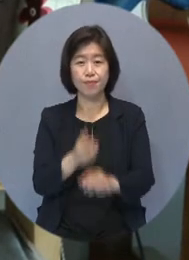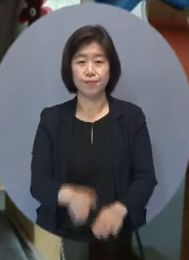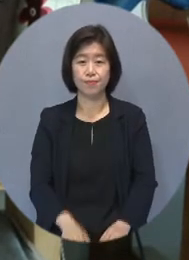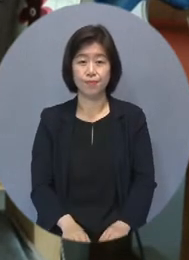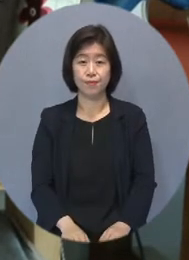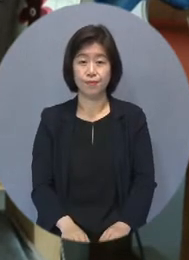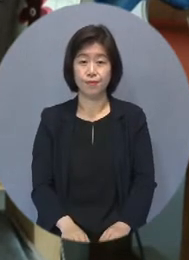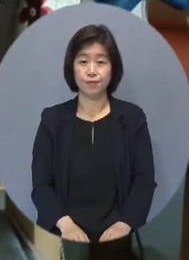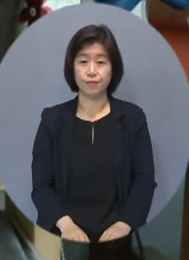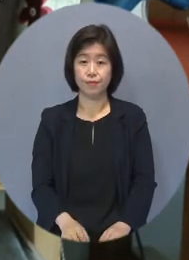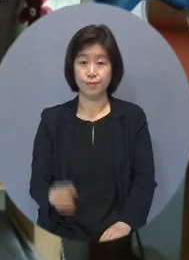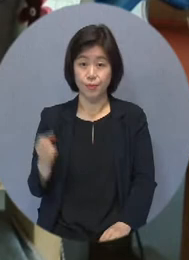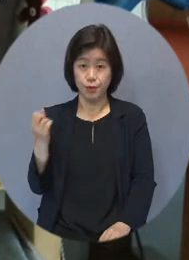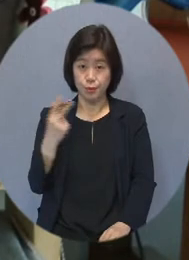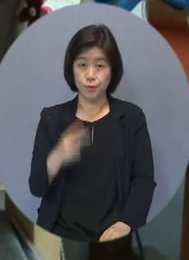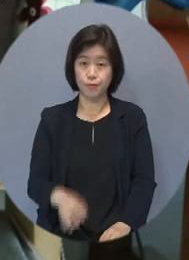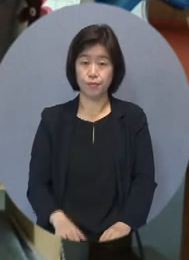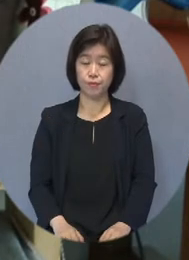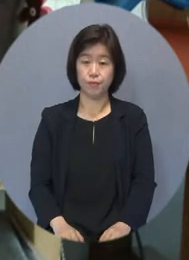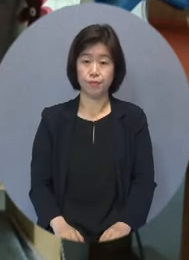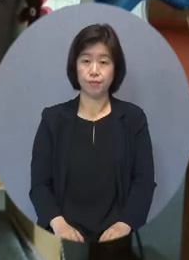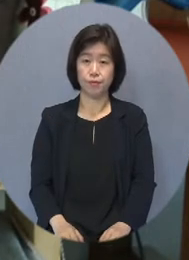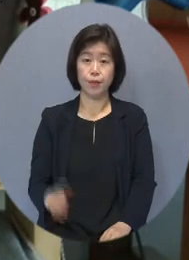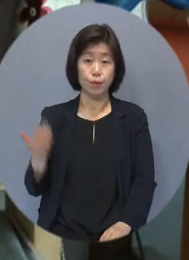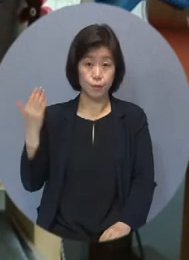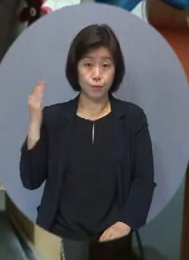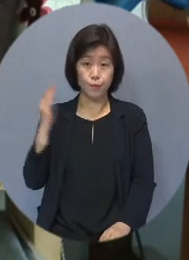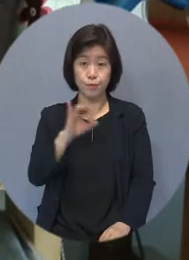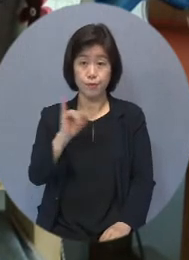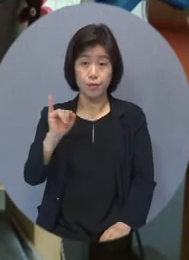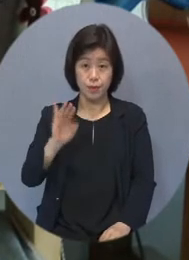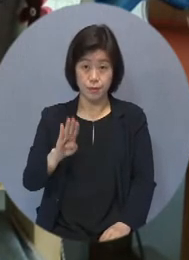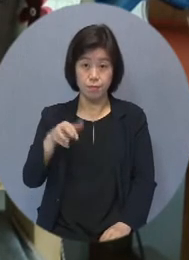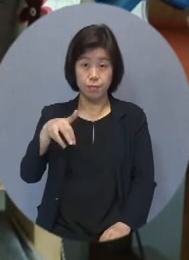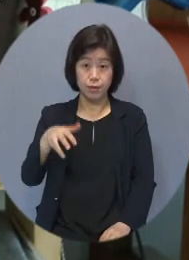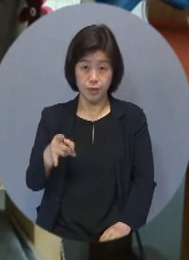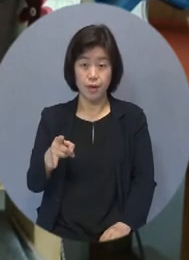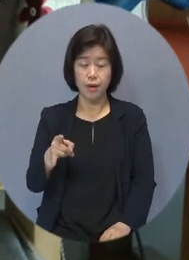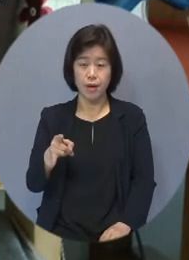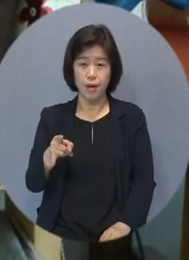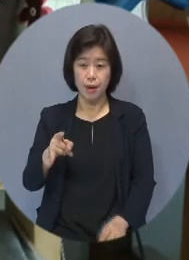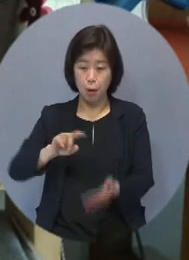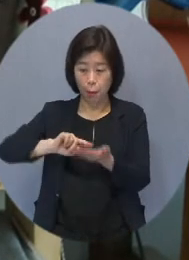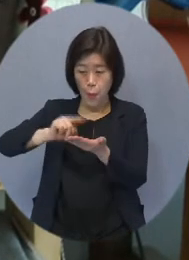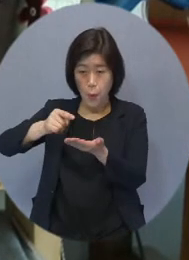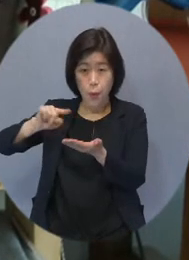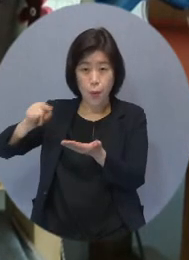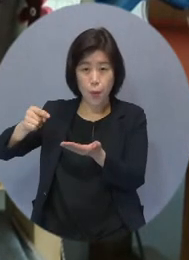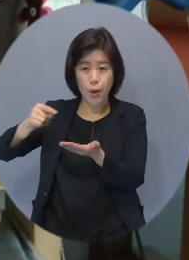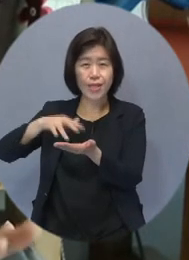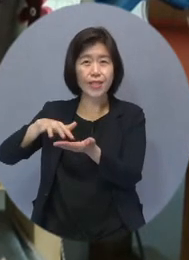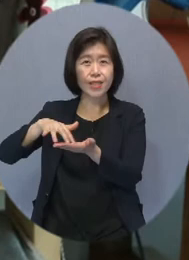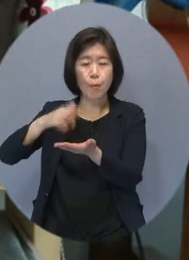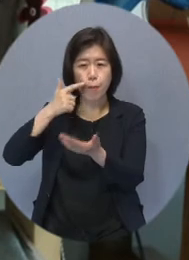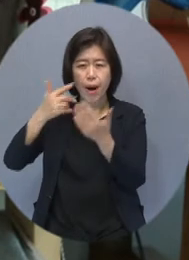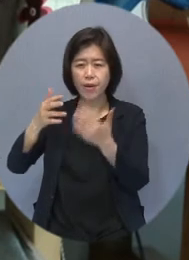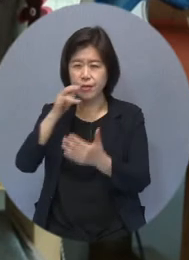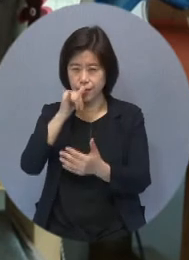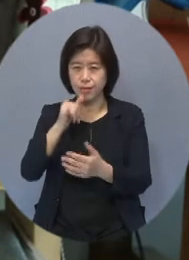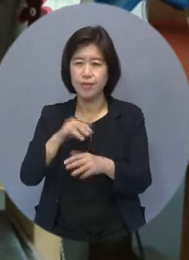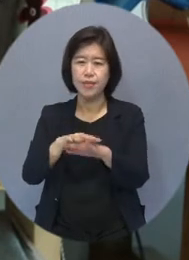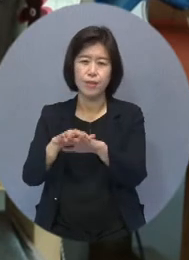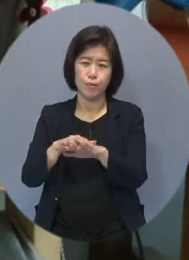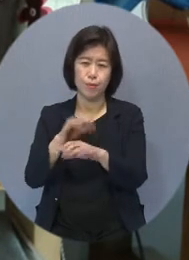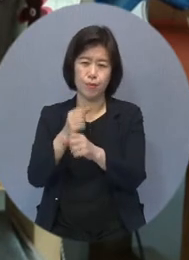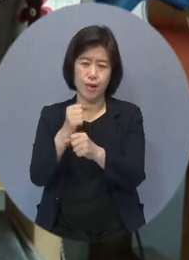또 한 가지는 요즘에 하고 있는 입체촉지도 제작을 하고 있어요. 이제 각 지역의 공공 장소에